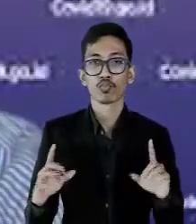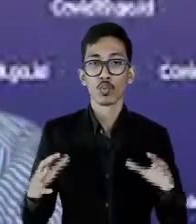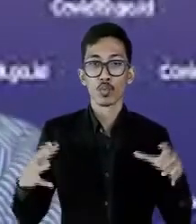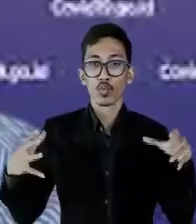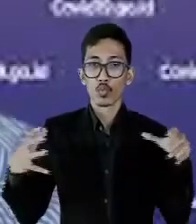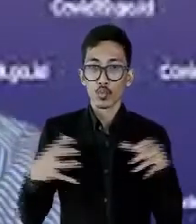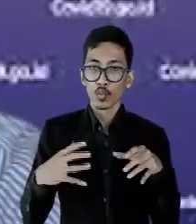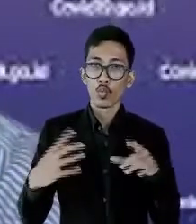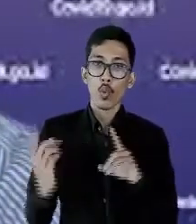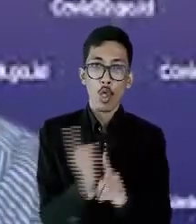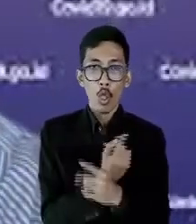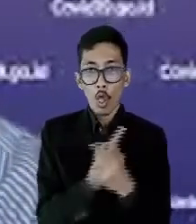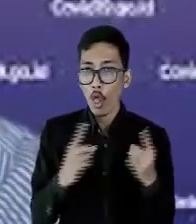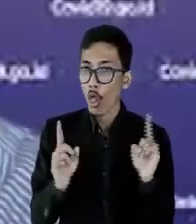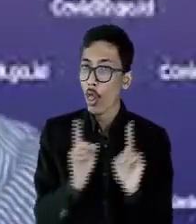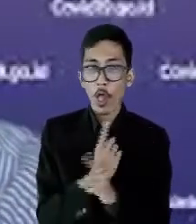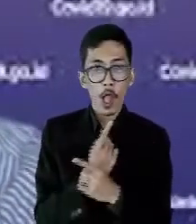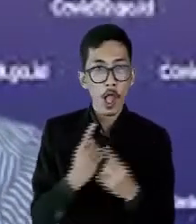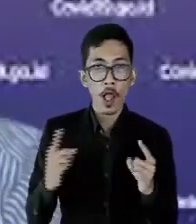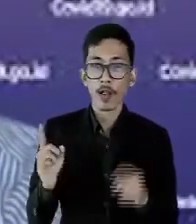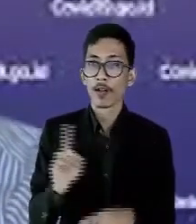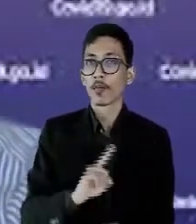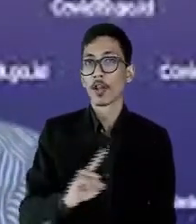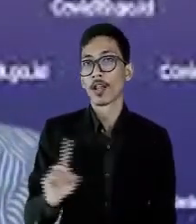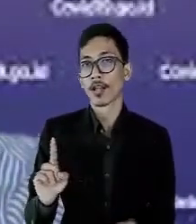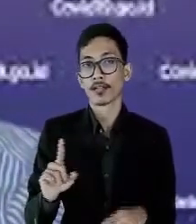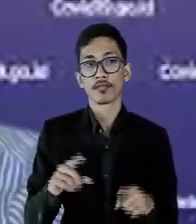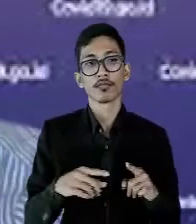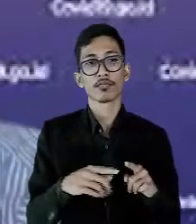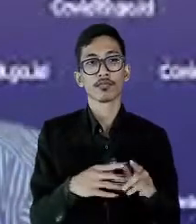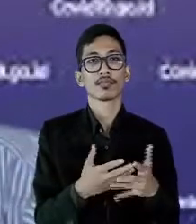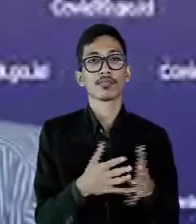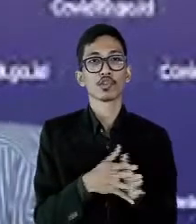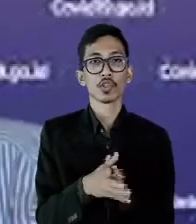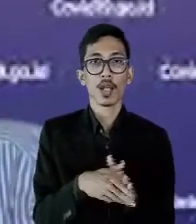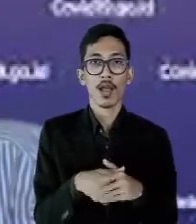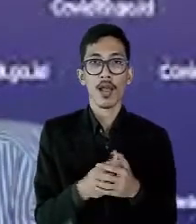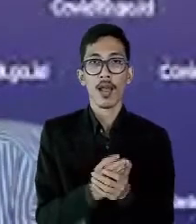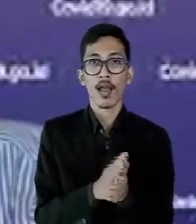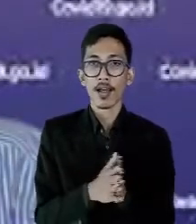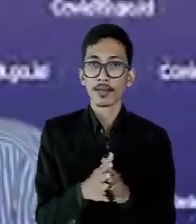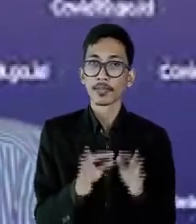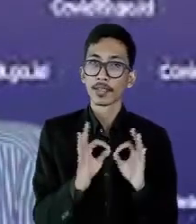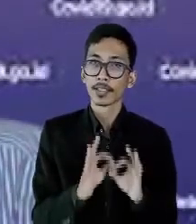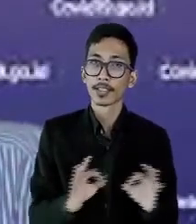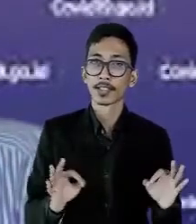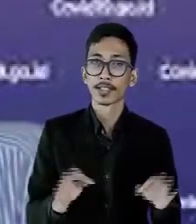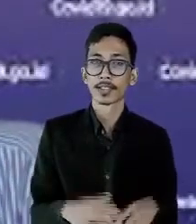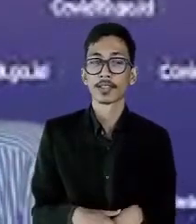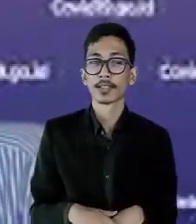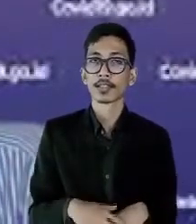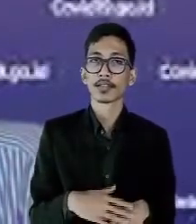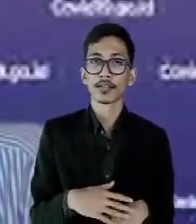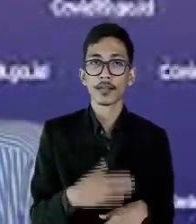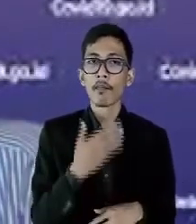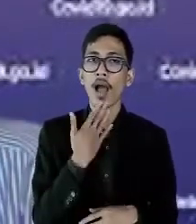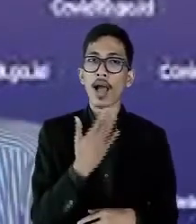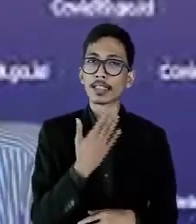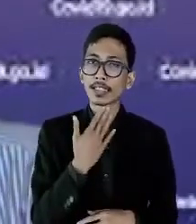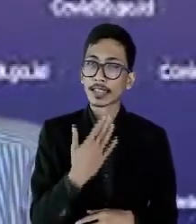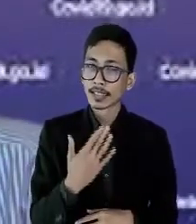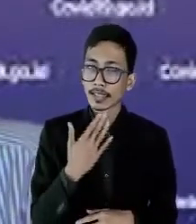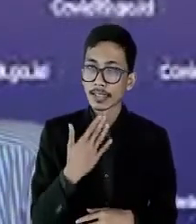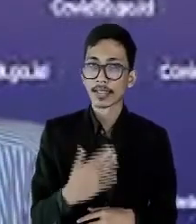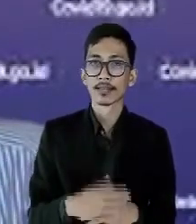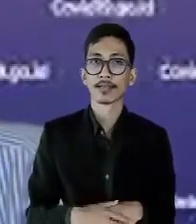kerumunan, dan juga harus mencuci tangan yang bersih. Terima kasih Pak Sam Naroba dari Kabupaten